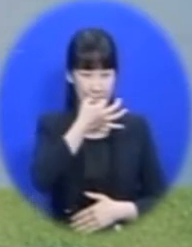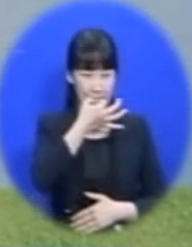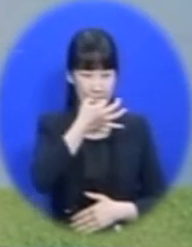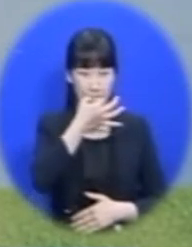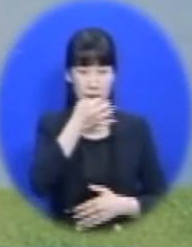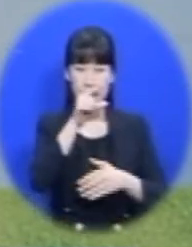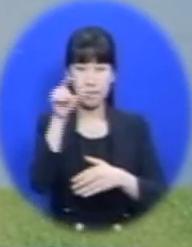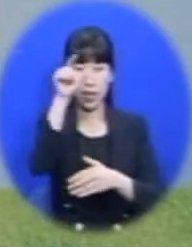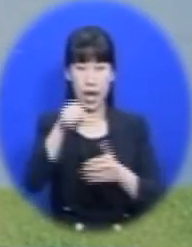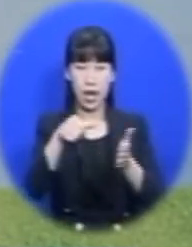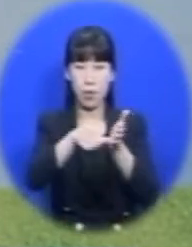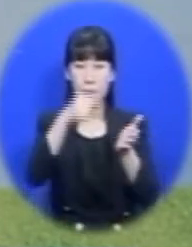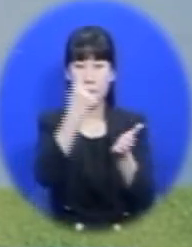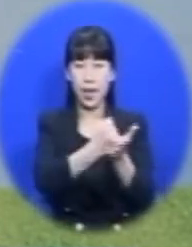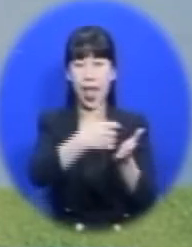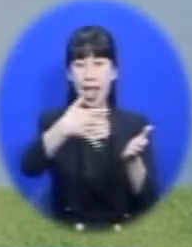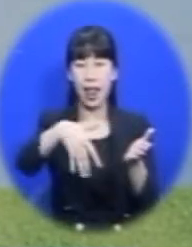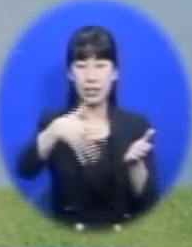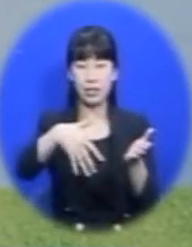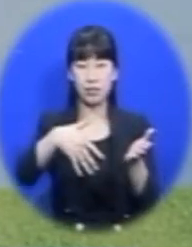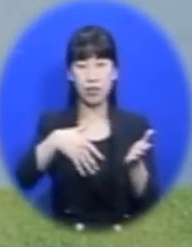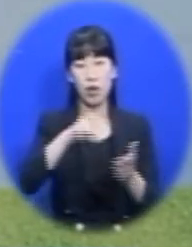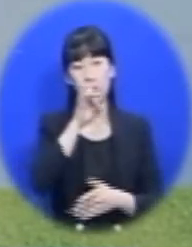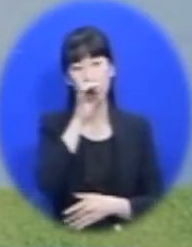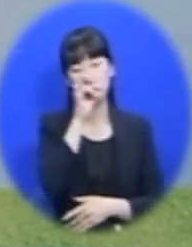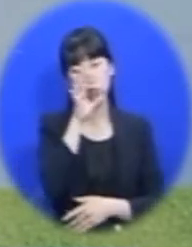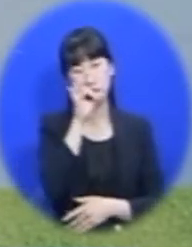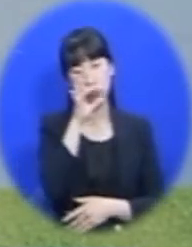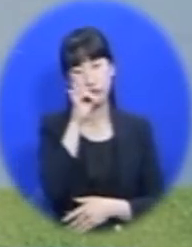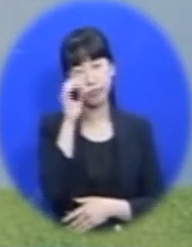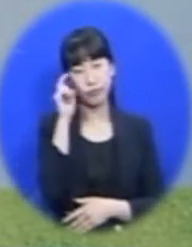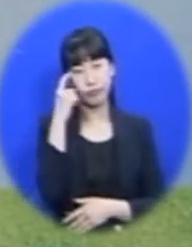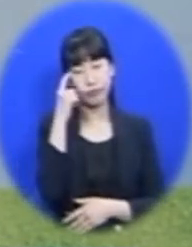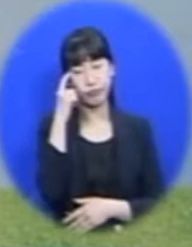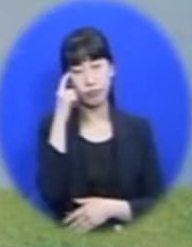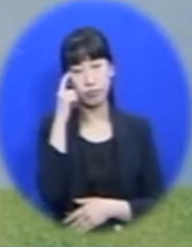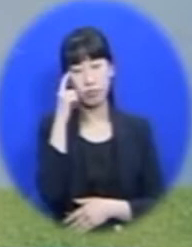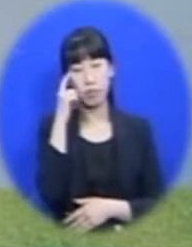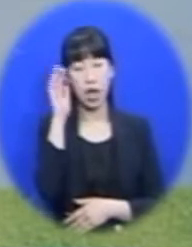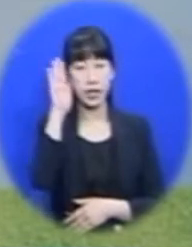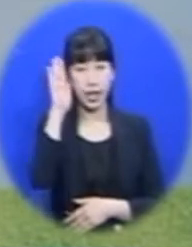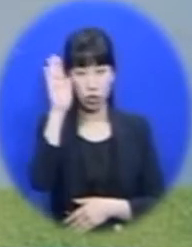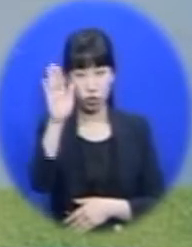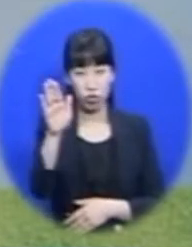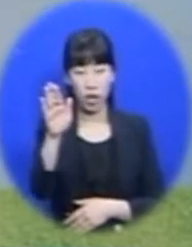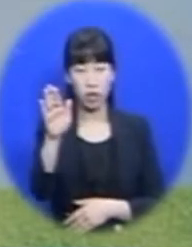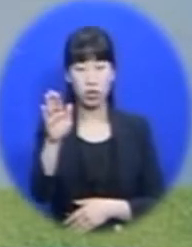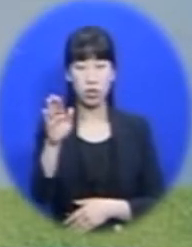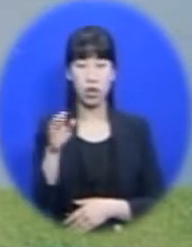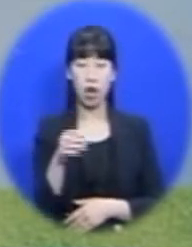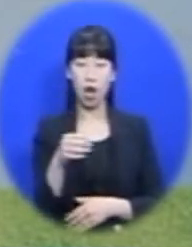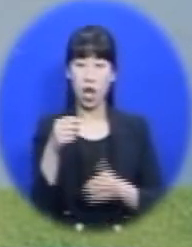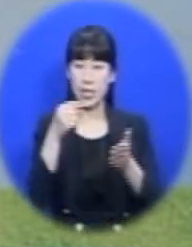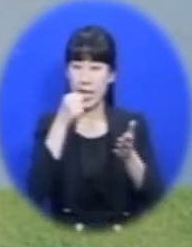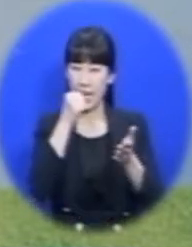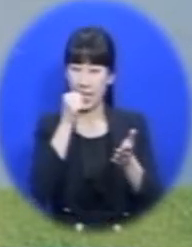않았습니다. 저는 그게 불가능하다고 생각합니다. 언젠가는 그런 일이 제게도 일어날지